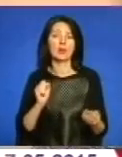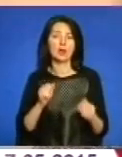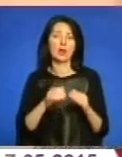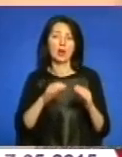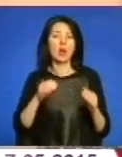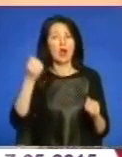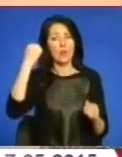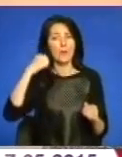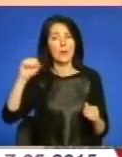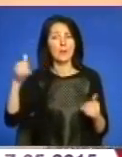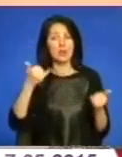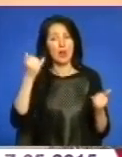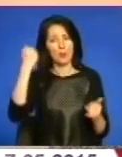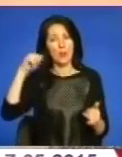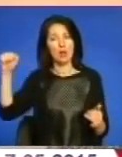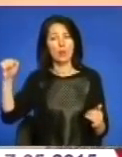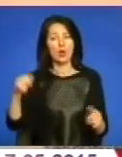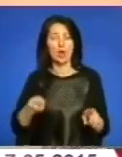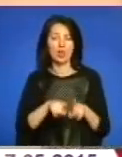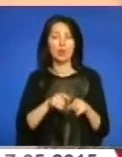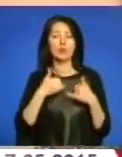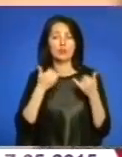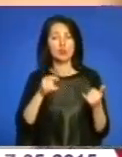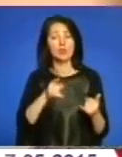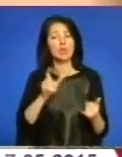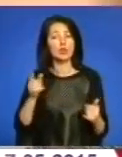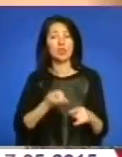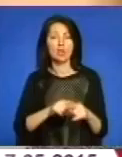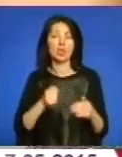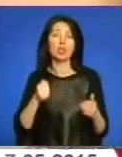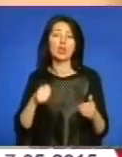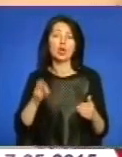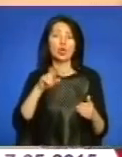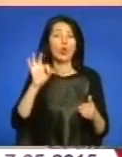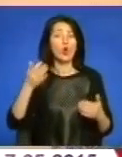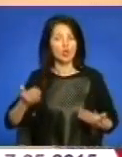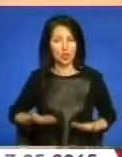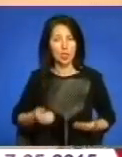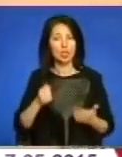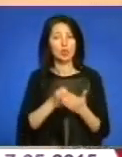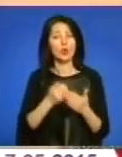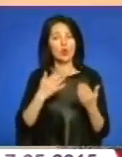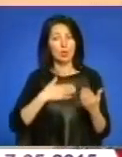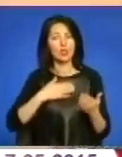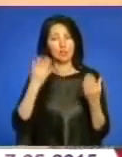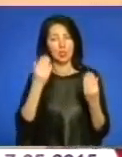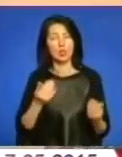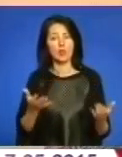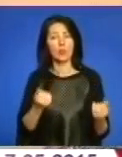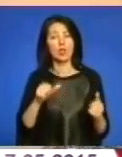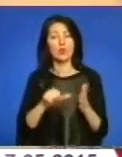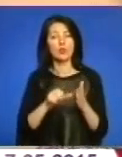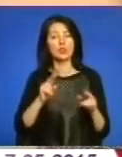І разом з тим вшанувати тих людей, які дожили до наших днів, брали участь у відбудові нашої